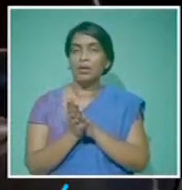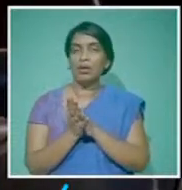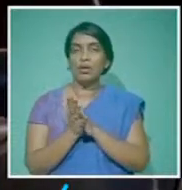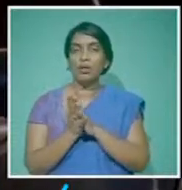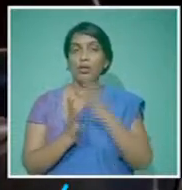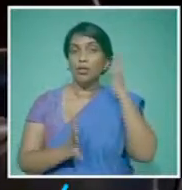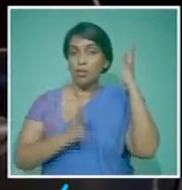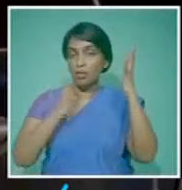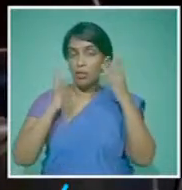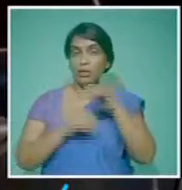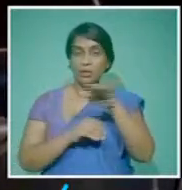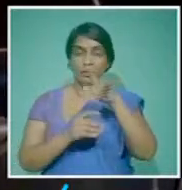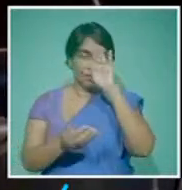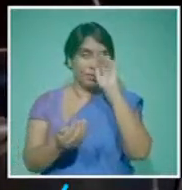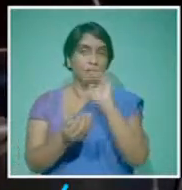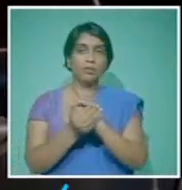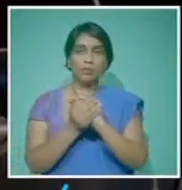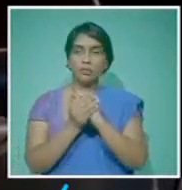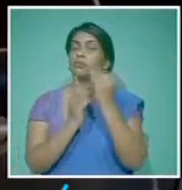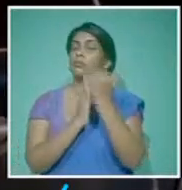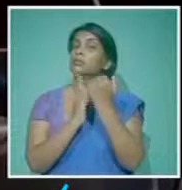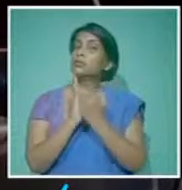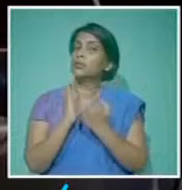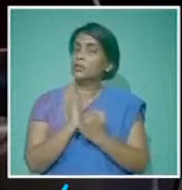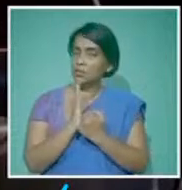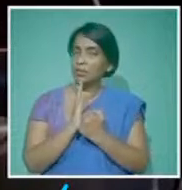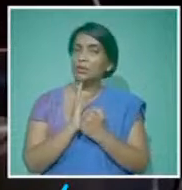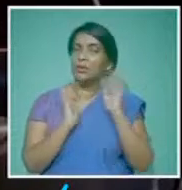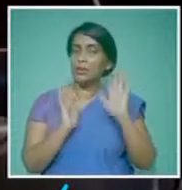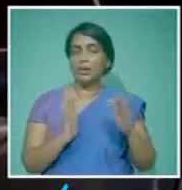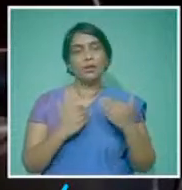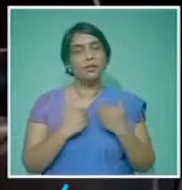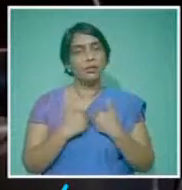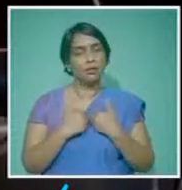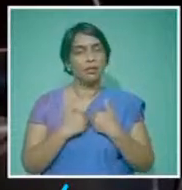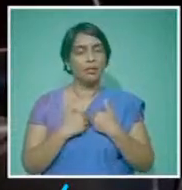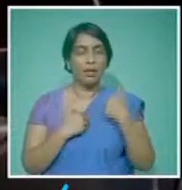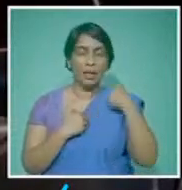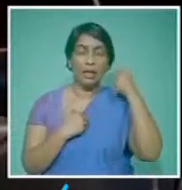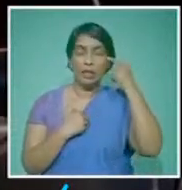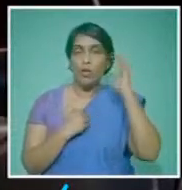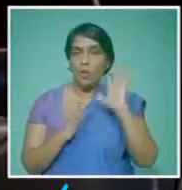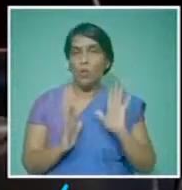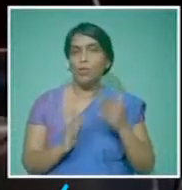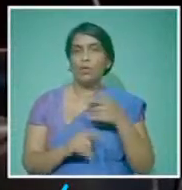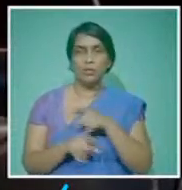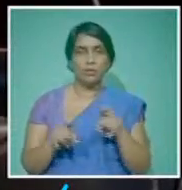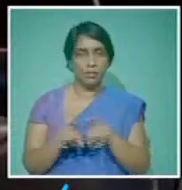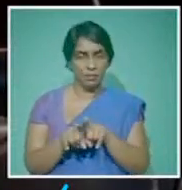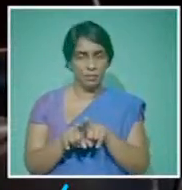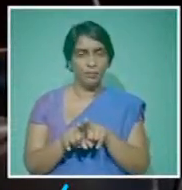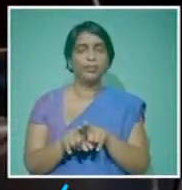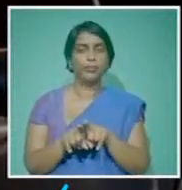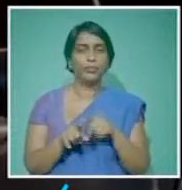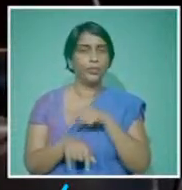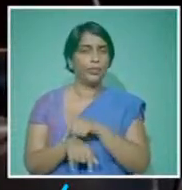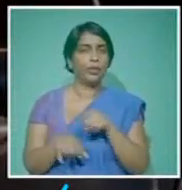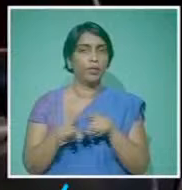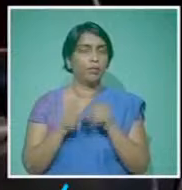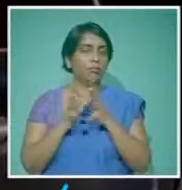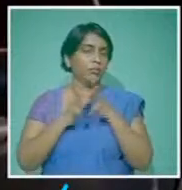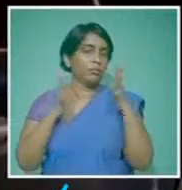यूनिवर्सल सोशल सिक्यूरिटी की वेडपीलीवला सदहा अभी हिता वेनवा किल एक मीटवाडा